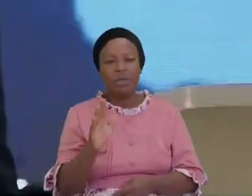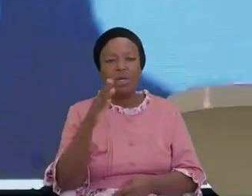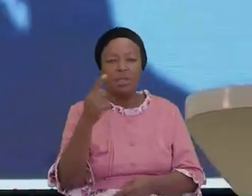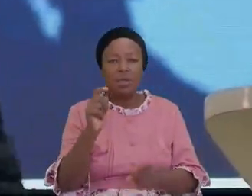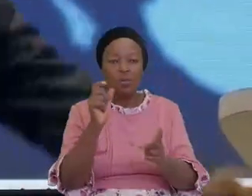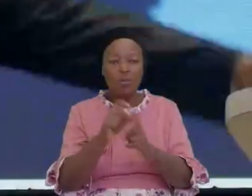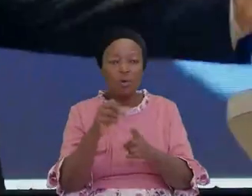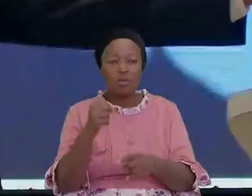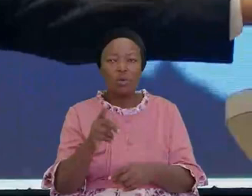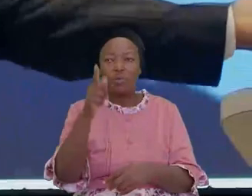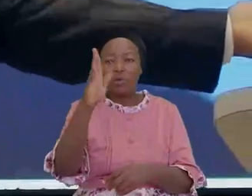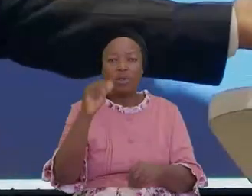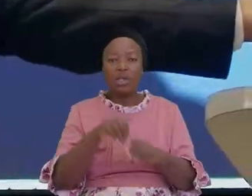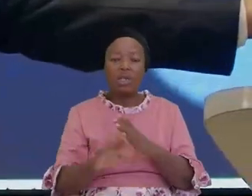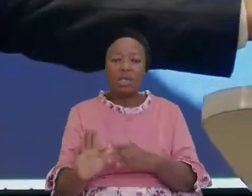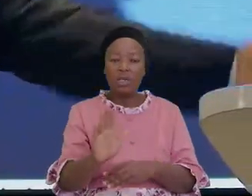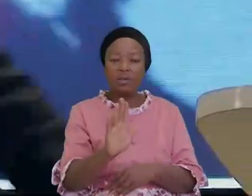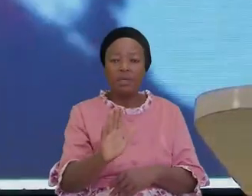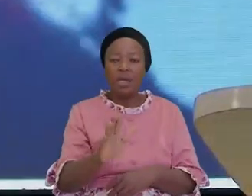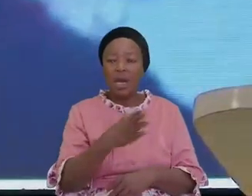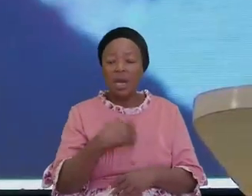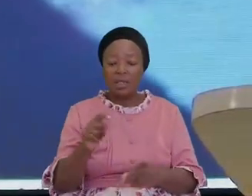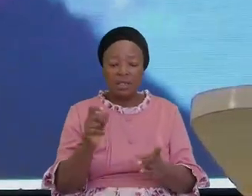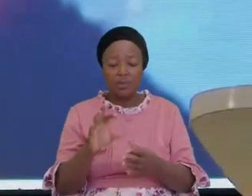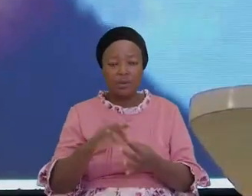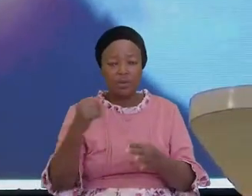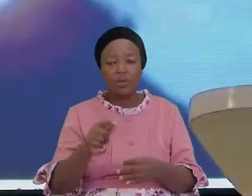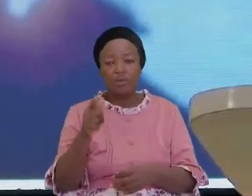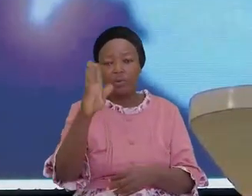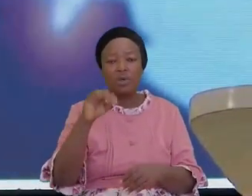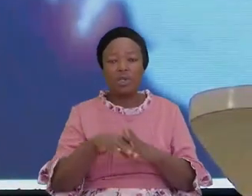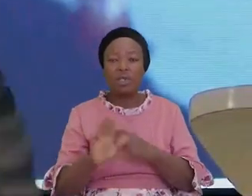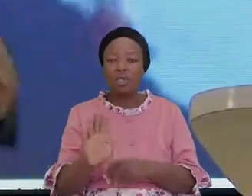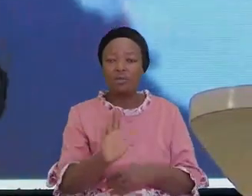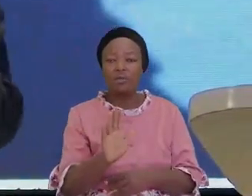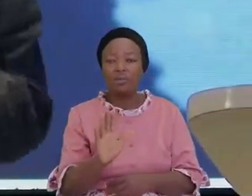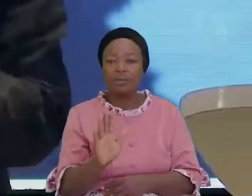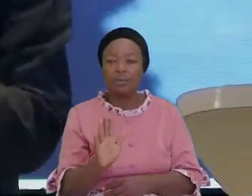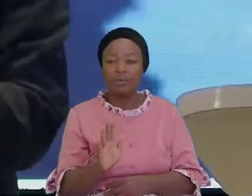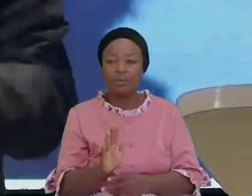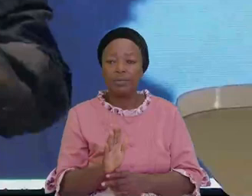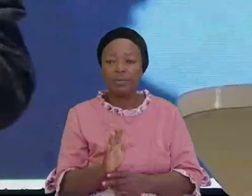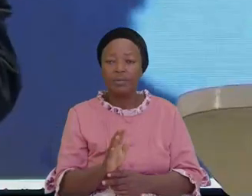Les paroles de Dieu en lui et l'esprit de Dieu en lui.